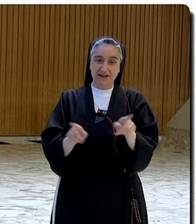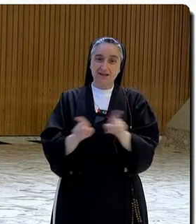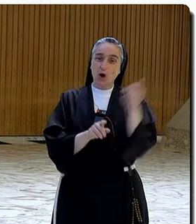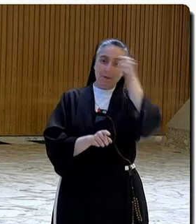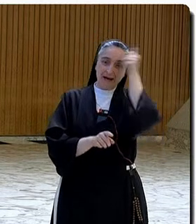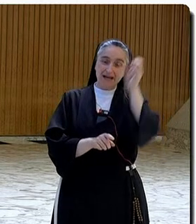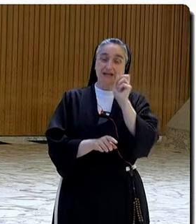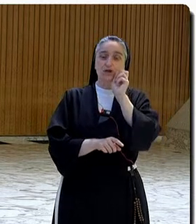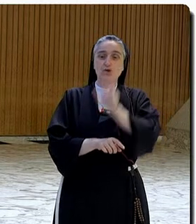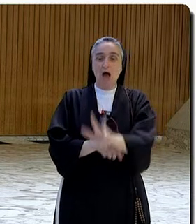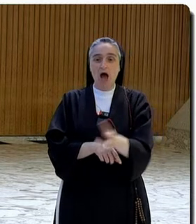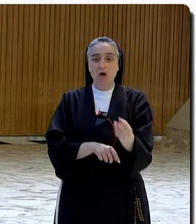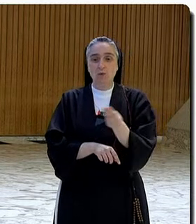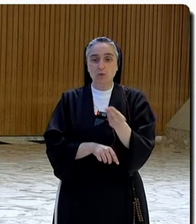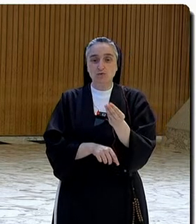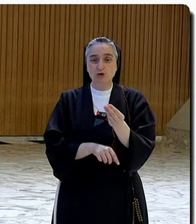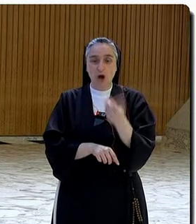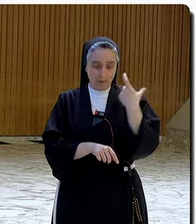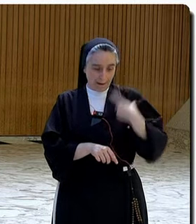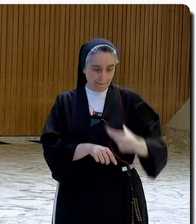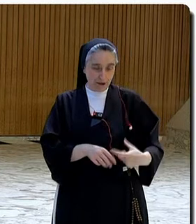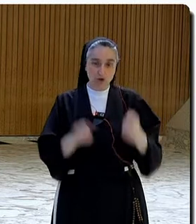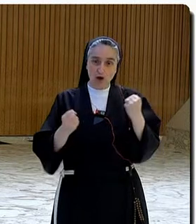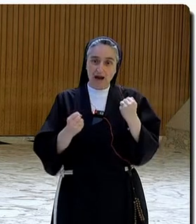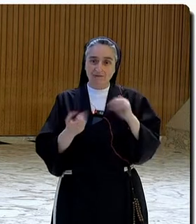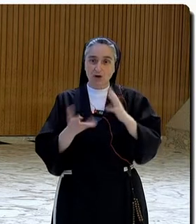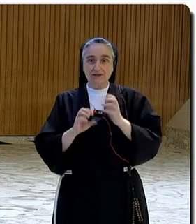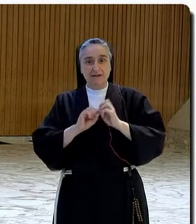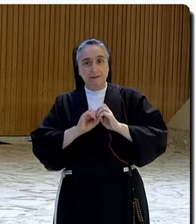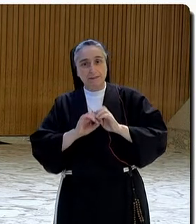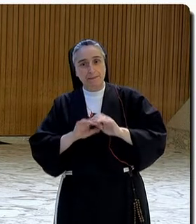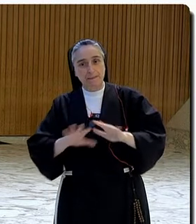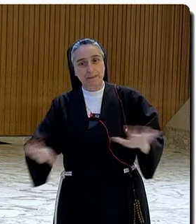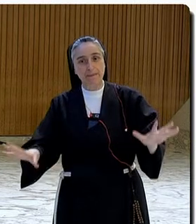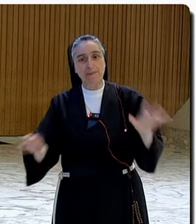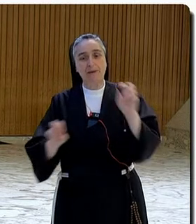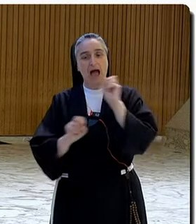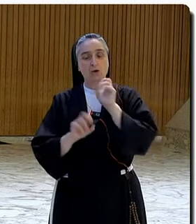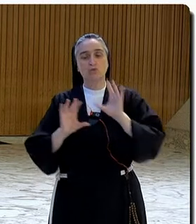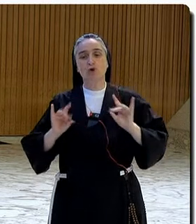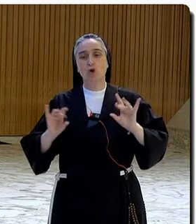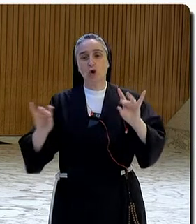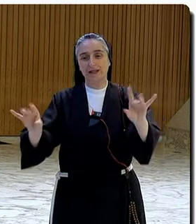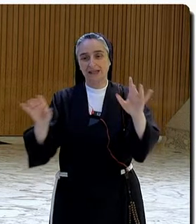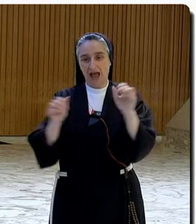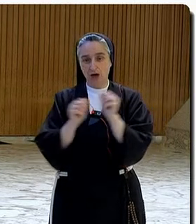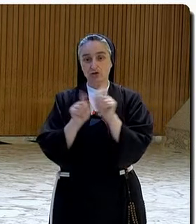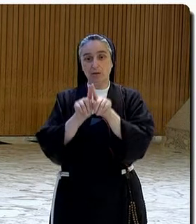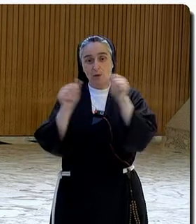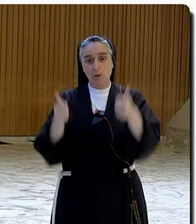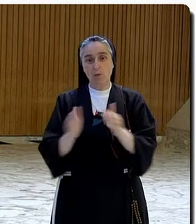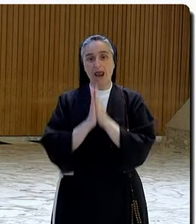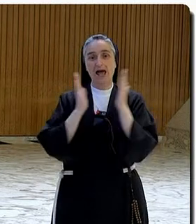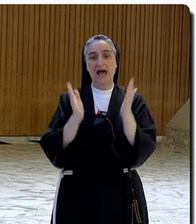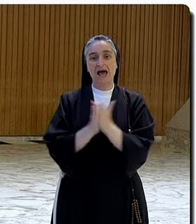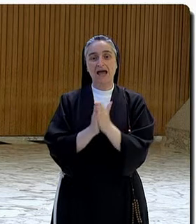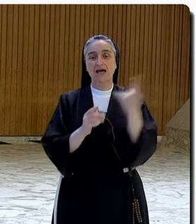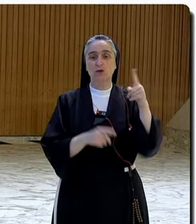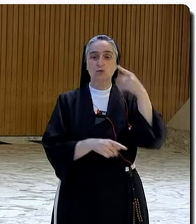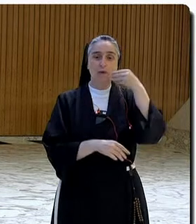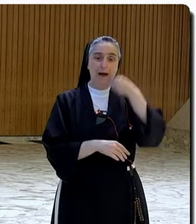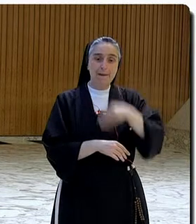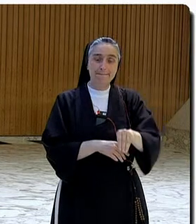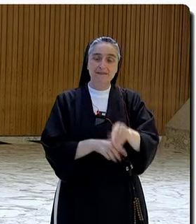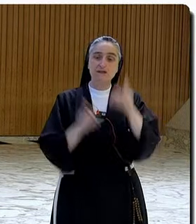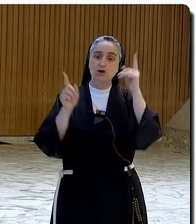sé con la forza del suo amore. Culminato nel sacrificio della croce, così la Chiesa compie la sua missione